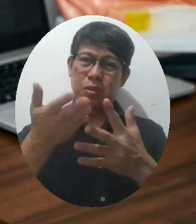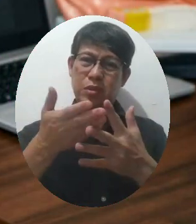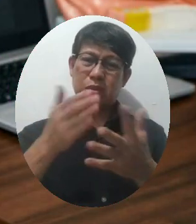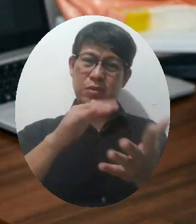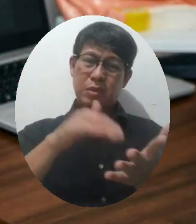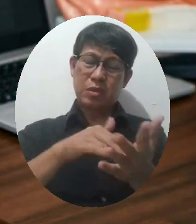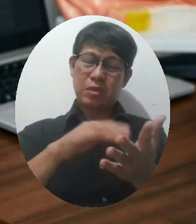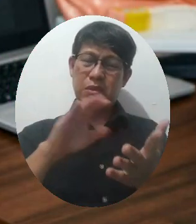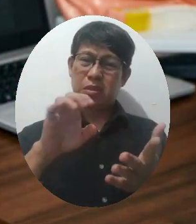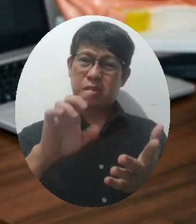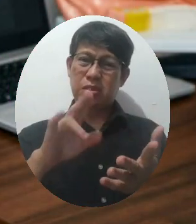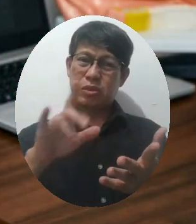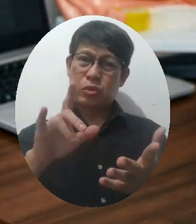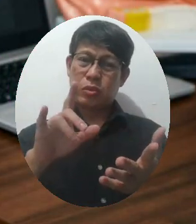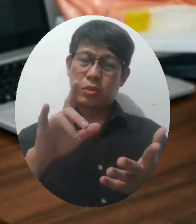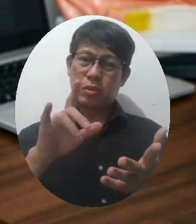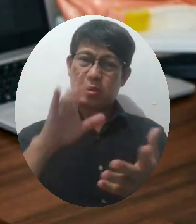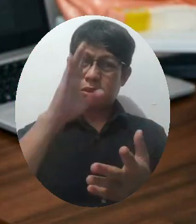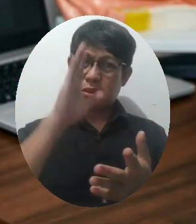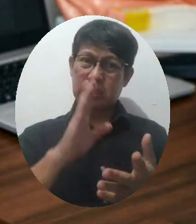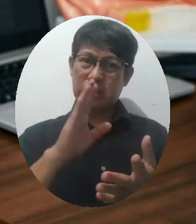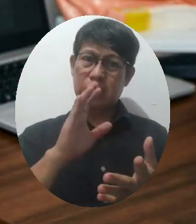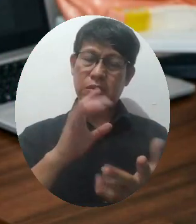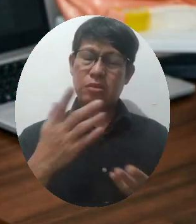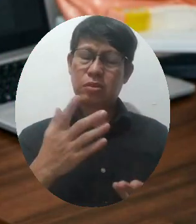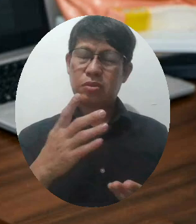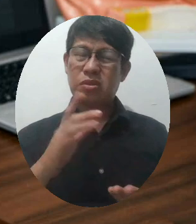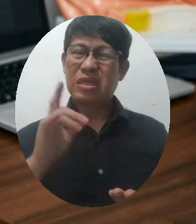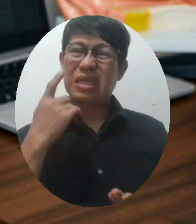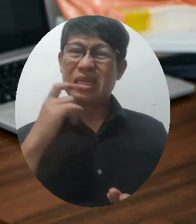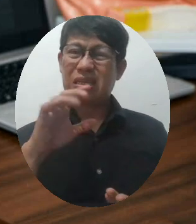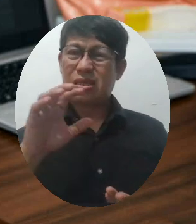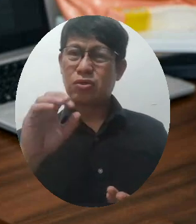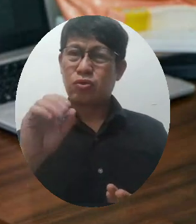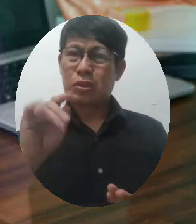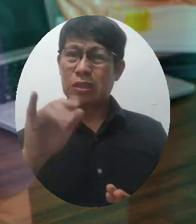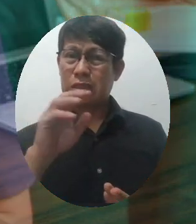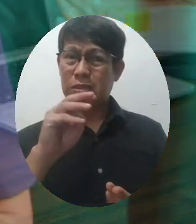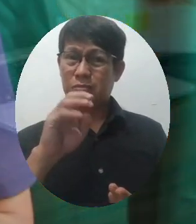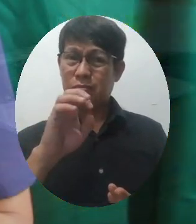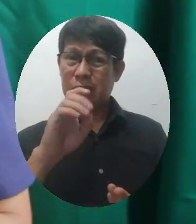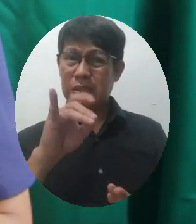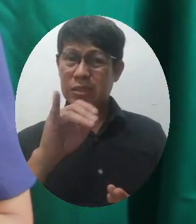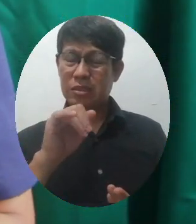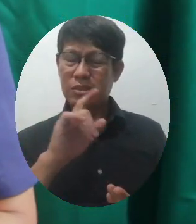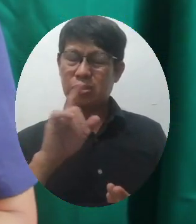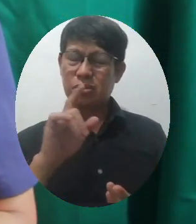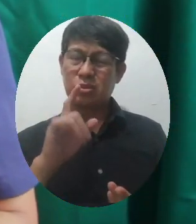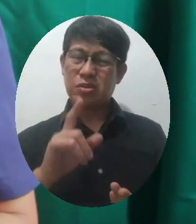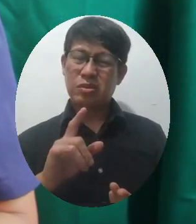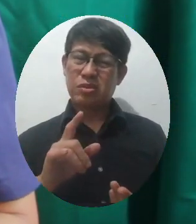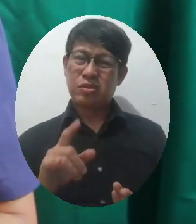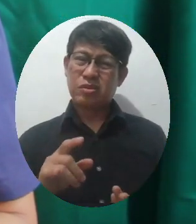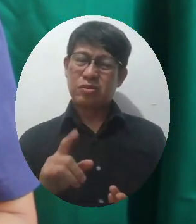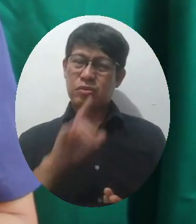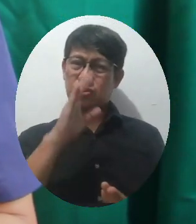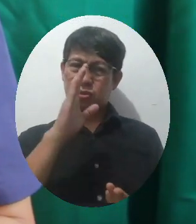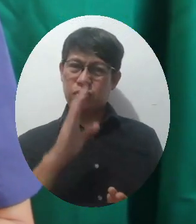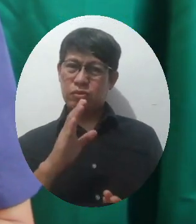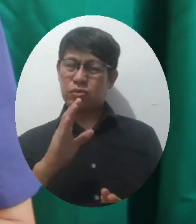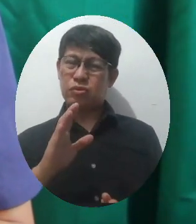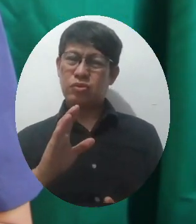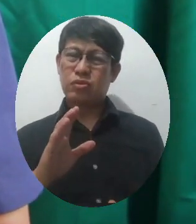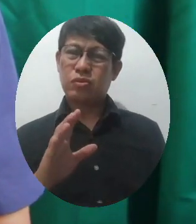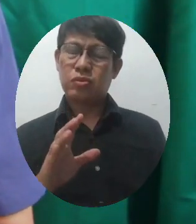ear infection meron po. Okay, so yung causes ng otitis media, gaya ng sabi ko kanina, no? The most common is tinatawag natin na eustachian tube